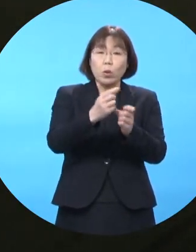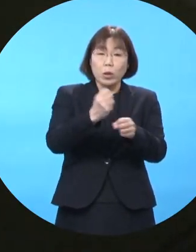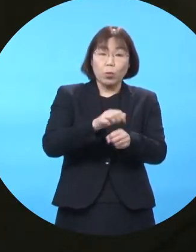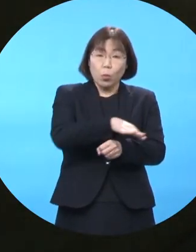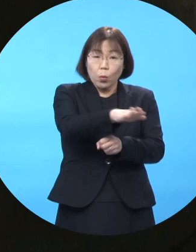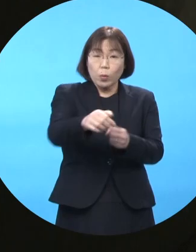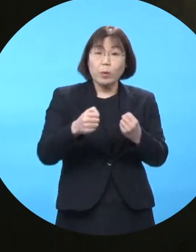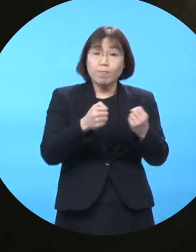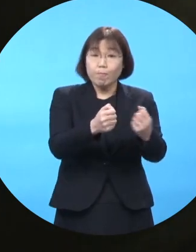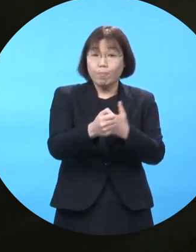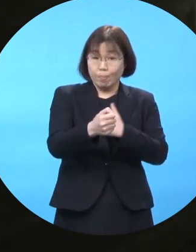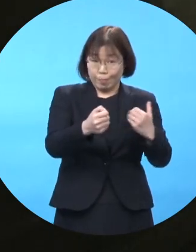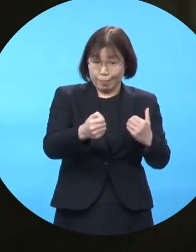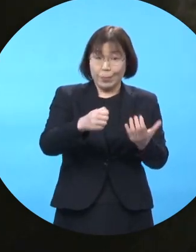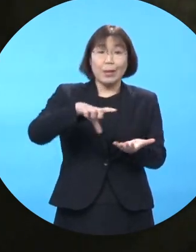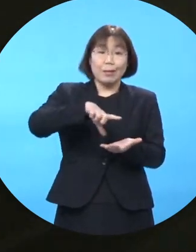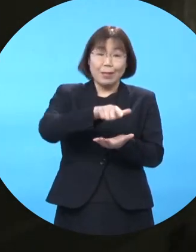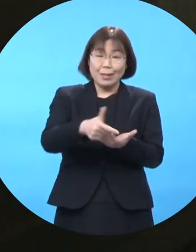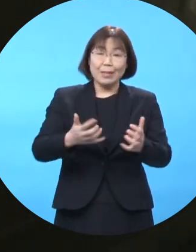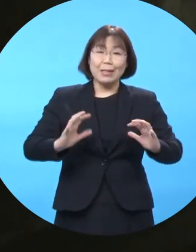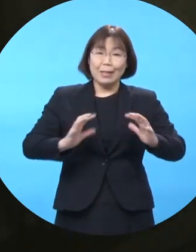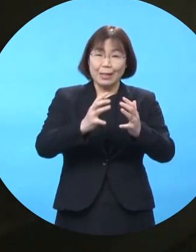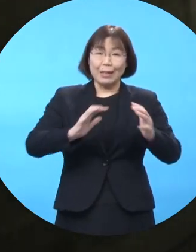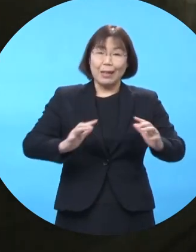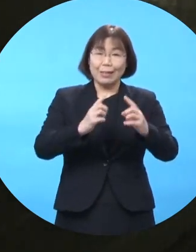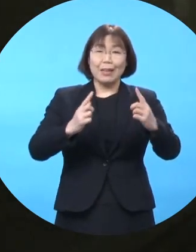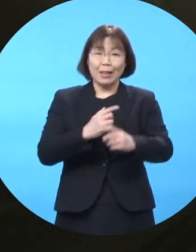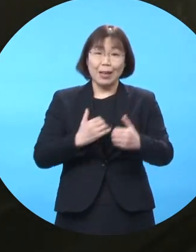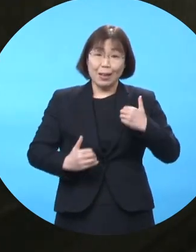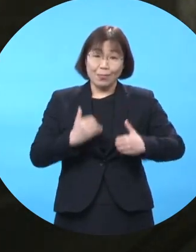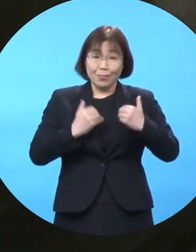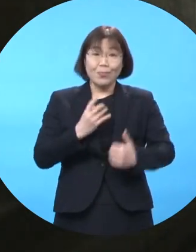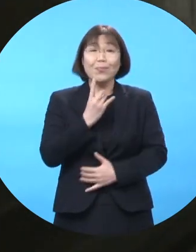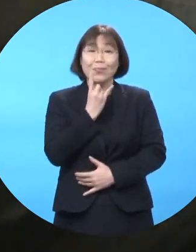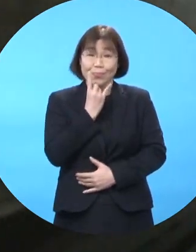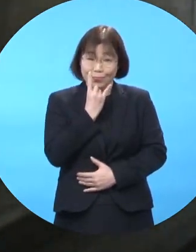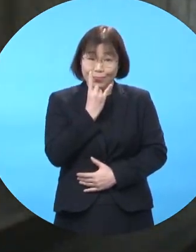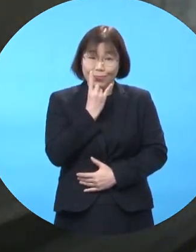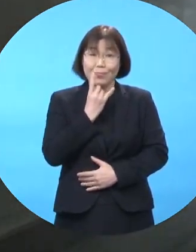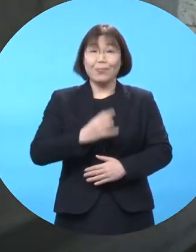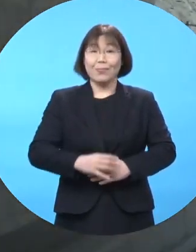しました。地域活性化への期待が高まります。